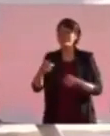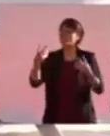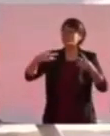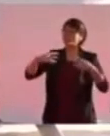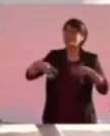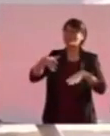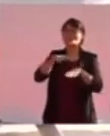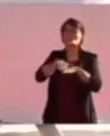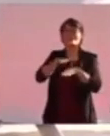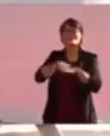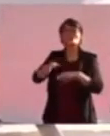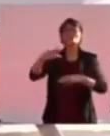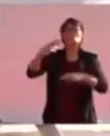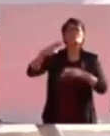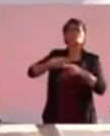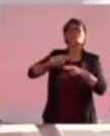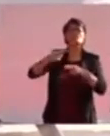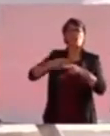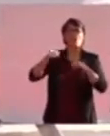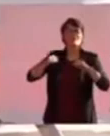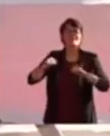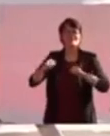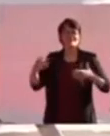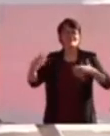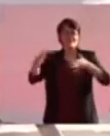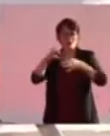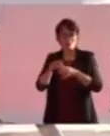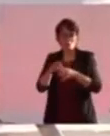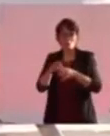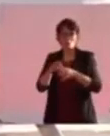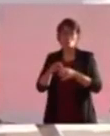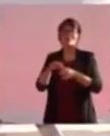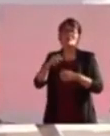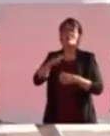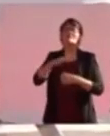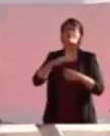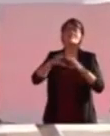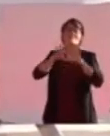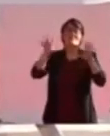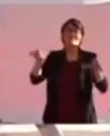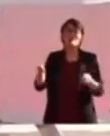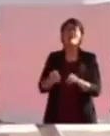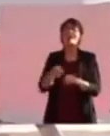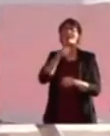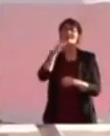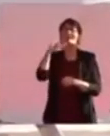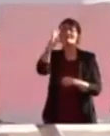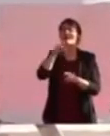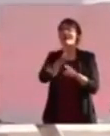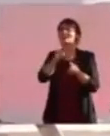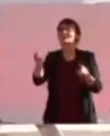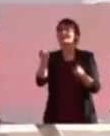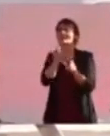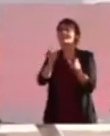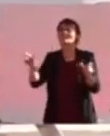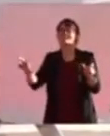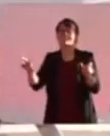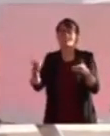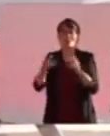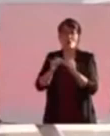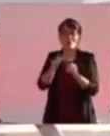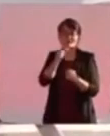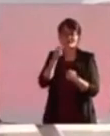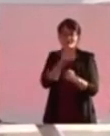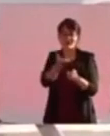di salute sui quali costruire risposte per le persone e la comunità la prevenzione può sapere ed a